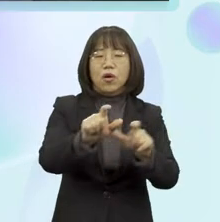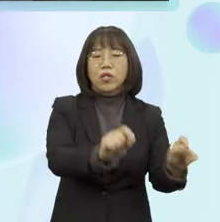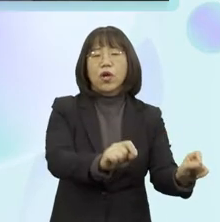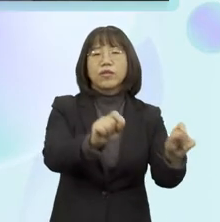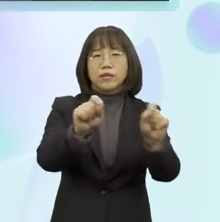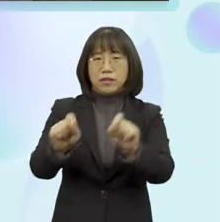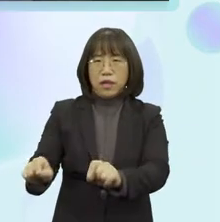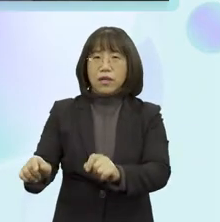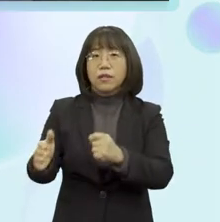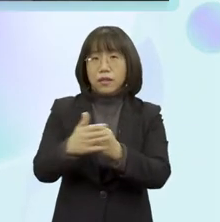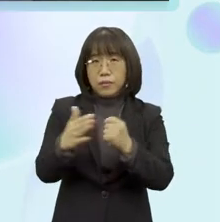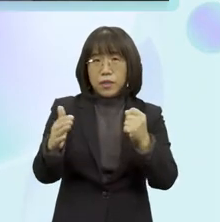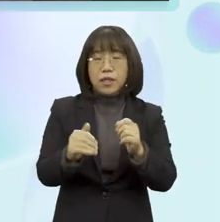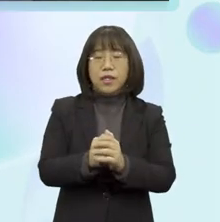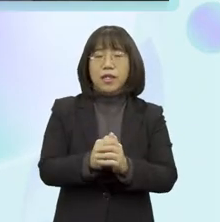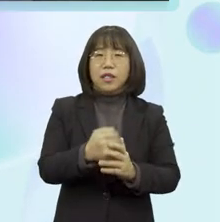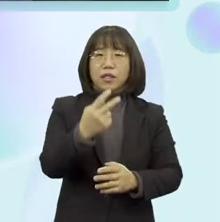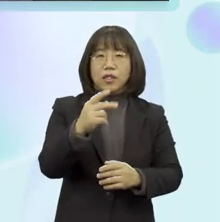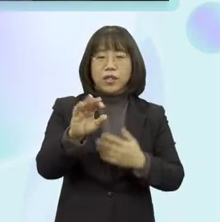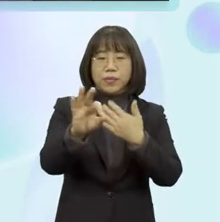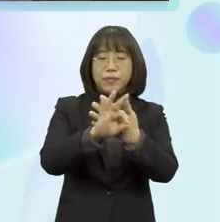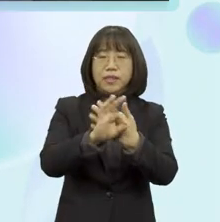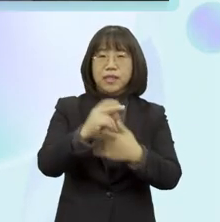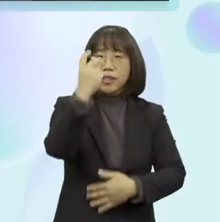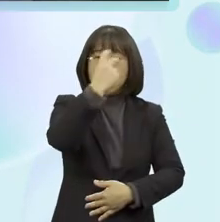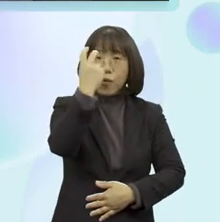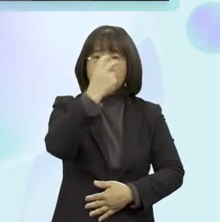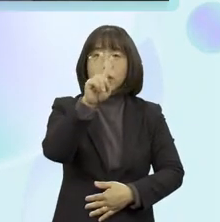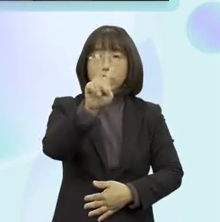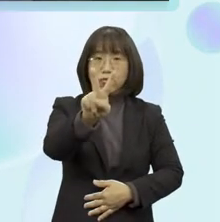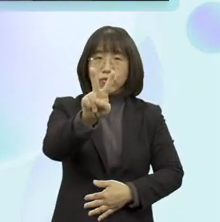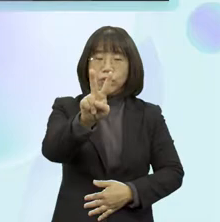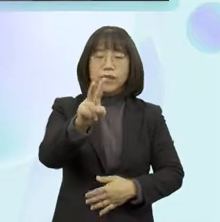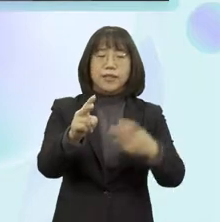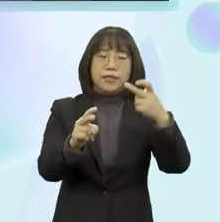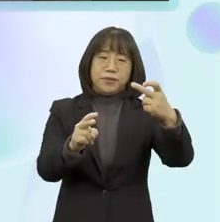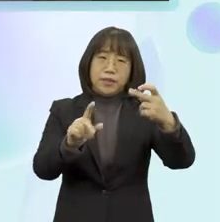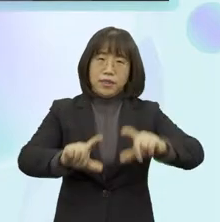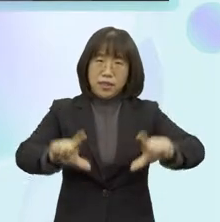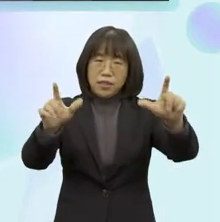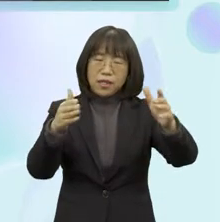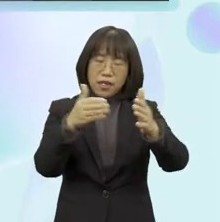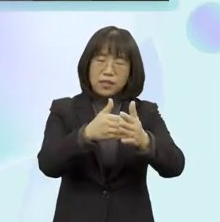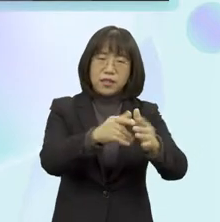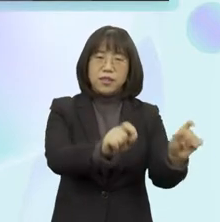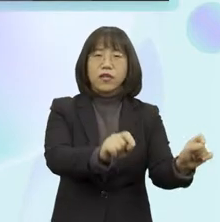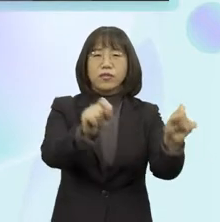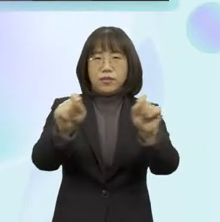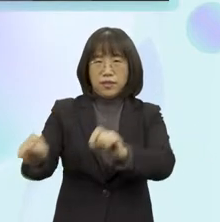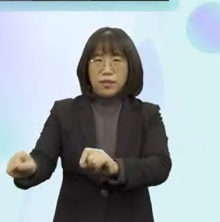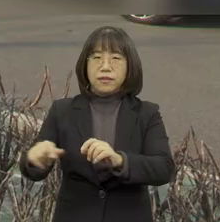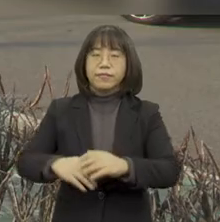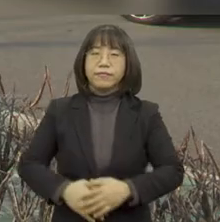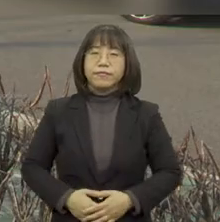코론 알고 임시 선별검사 소 2곳이 17일 까지 연장 운영 됩니다